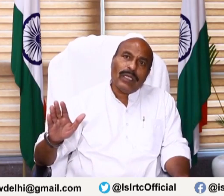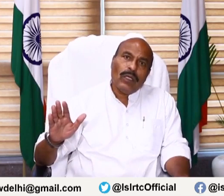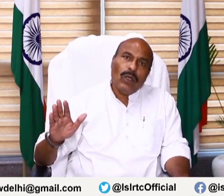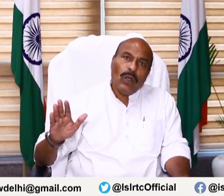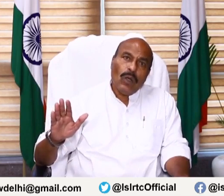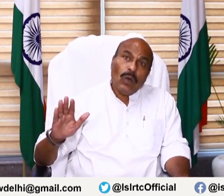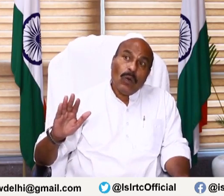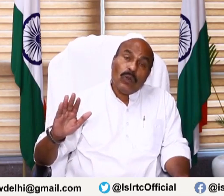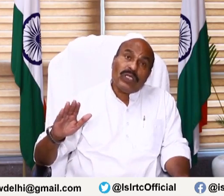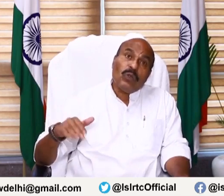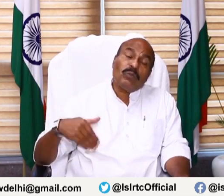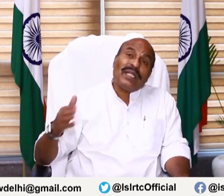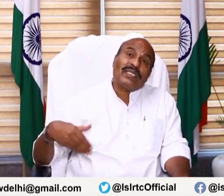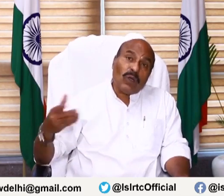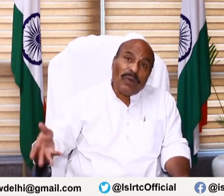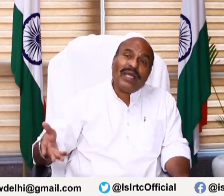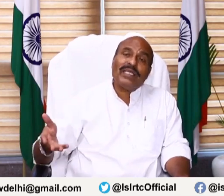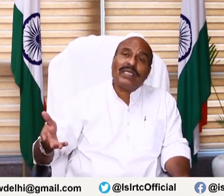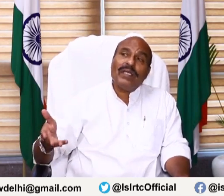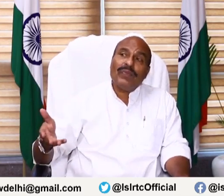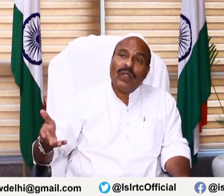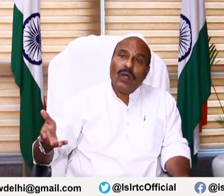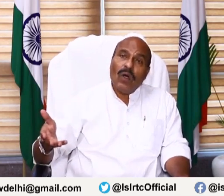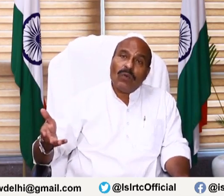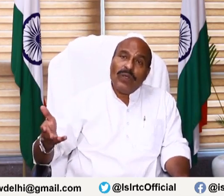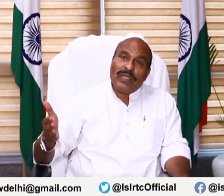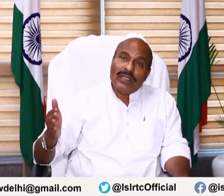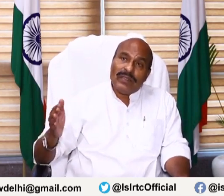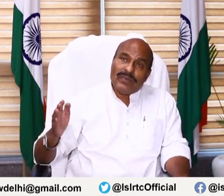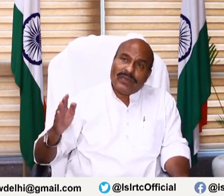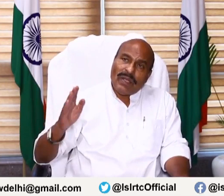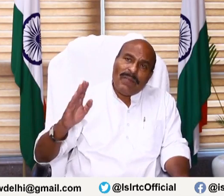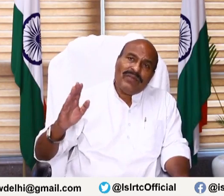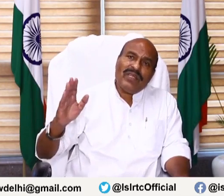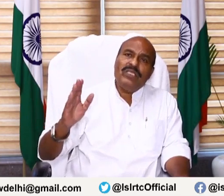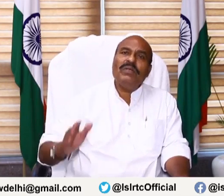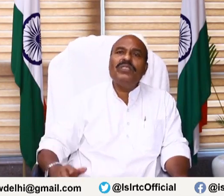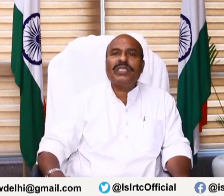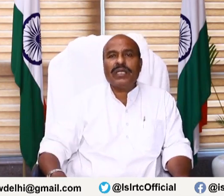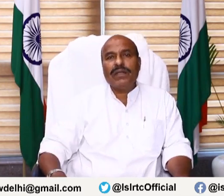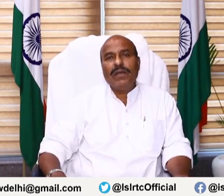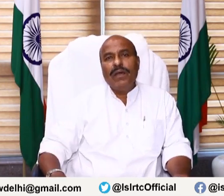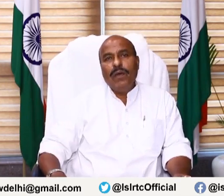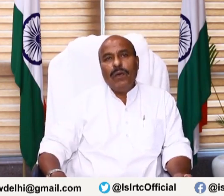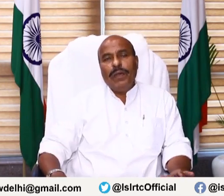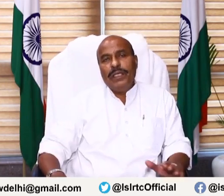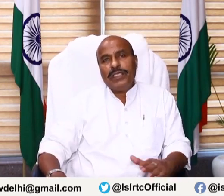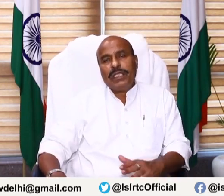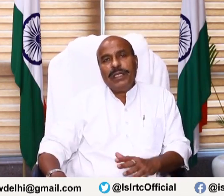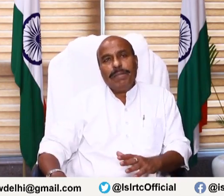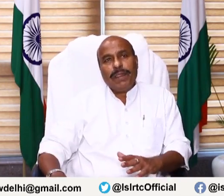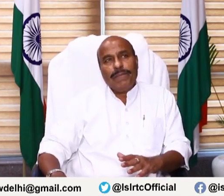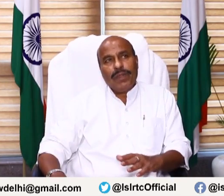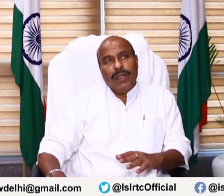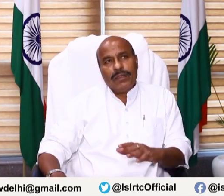सशक्त हो सके, उसकी उत्पादकता को बढ़ाया जा सके और वो एक सम्मानजनक जीवन जी सकें। इस